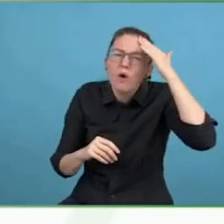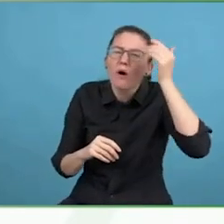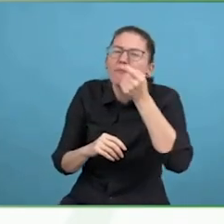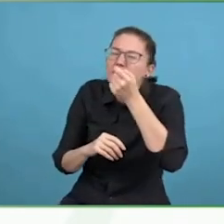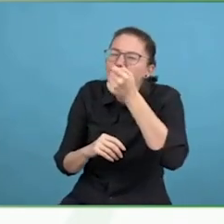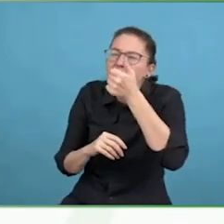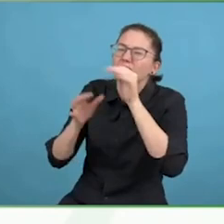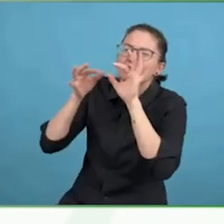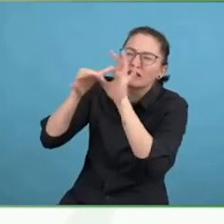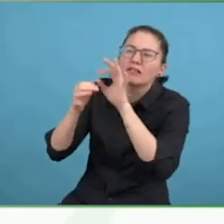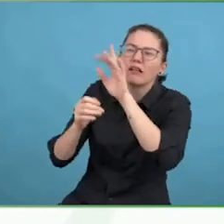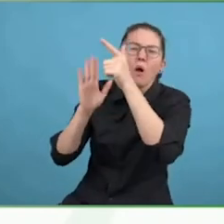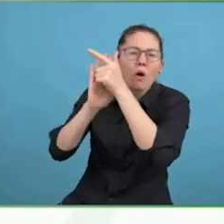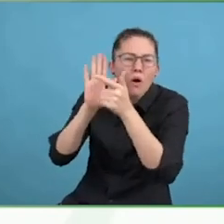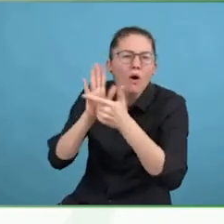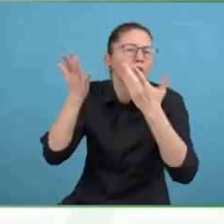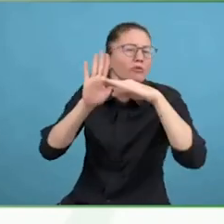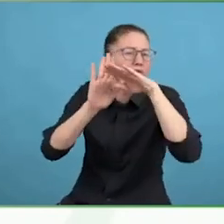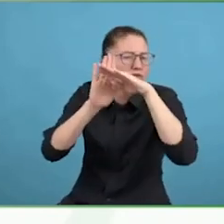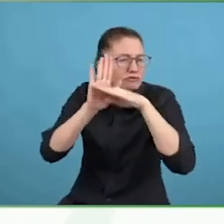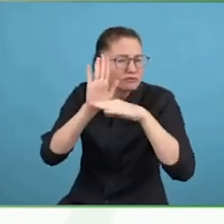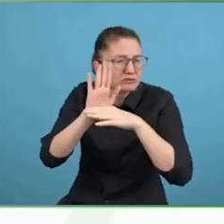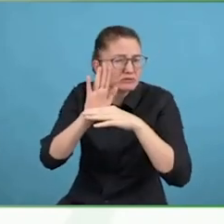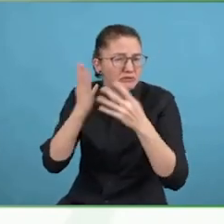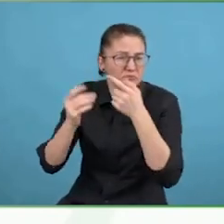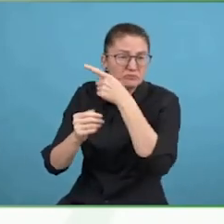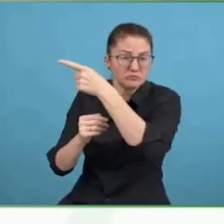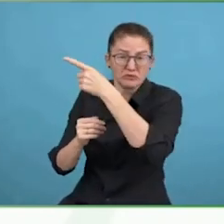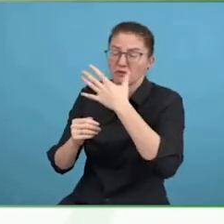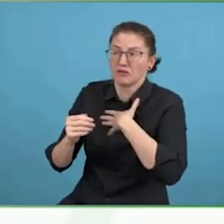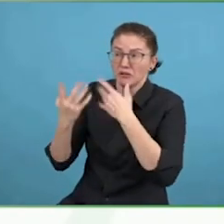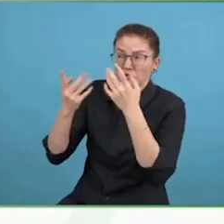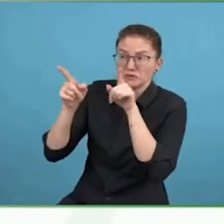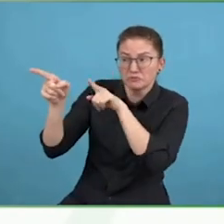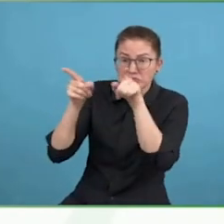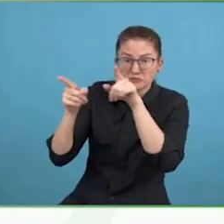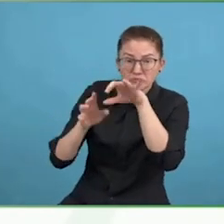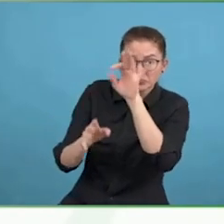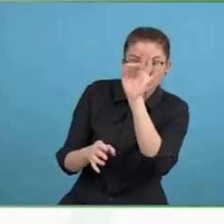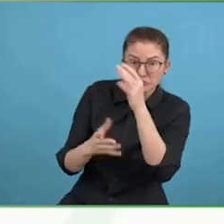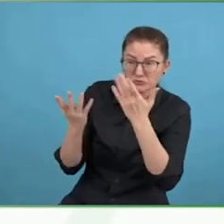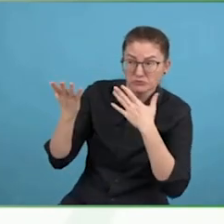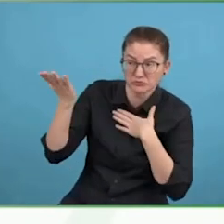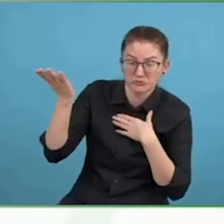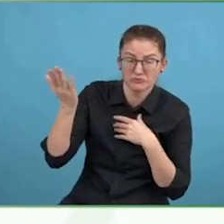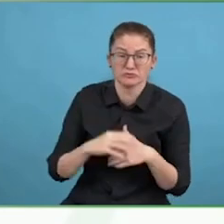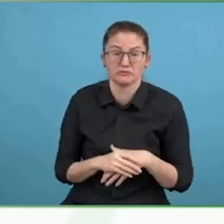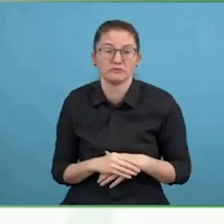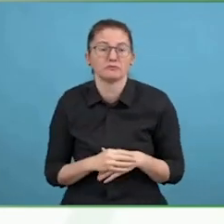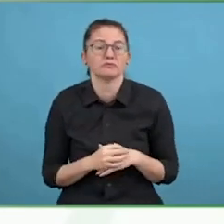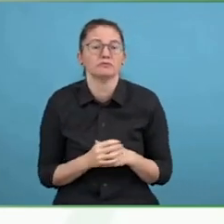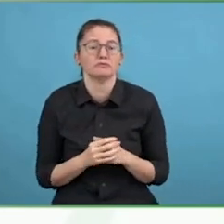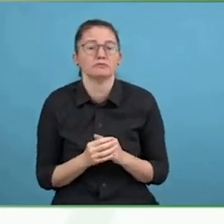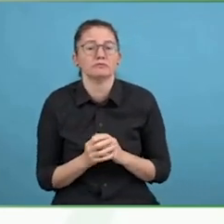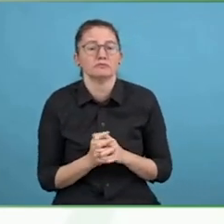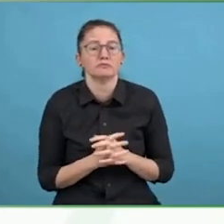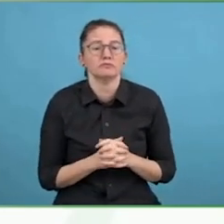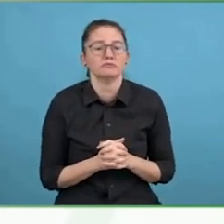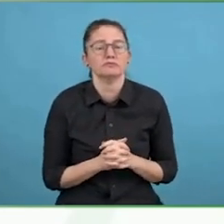absence? Mani, over to you. برای مثال